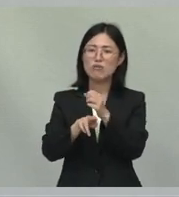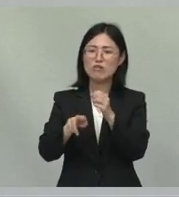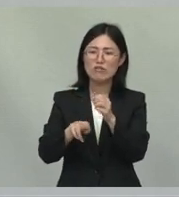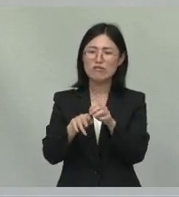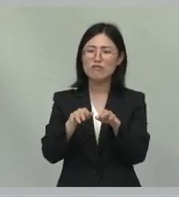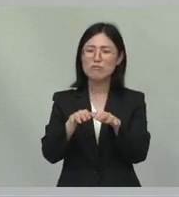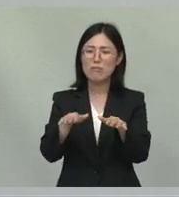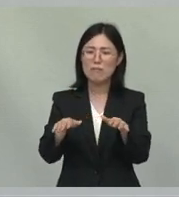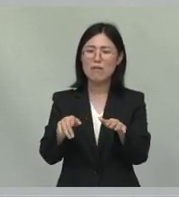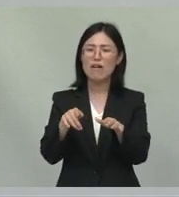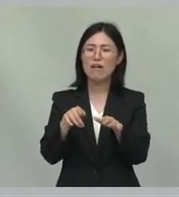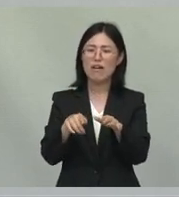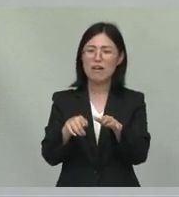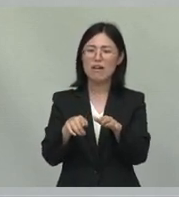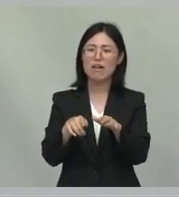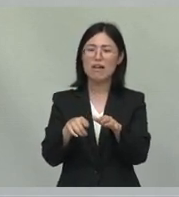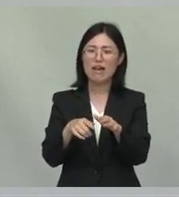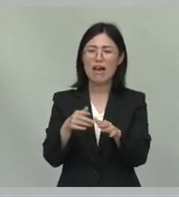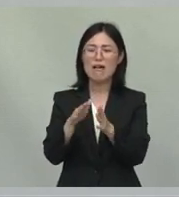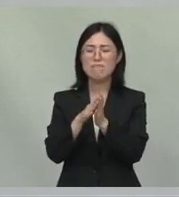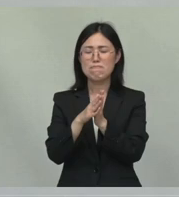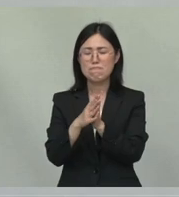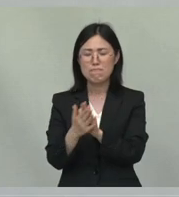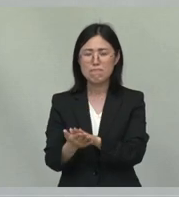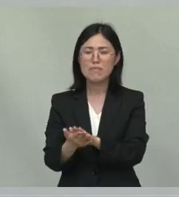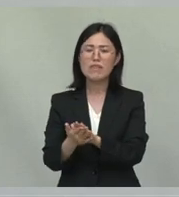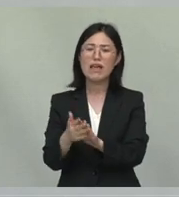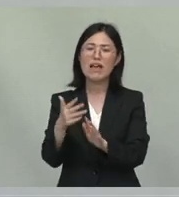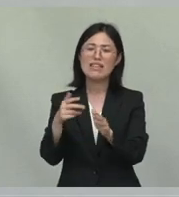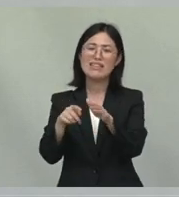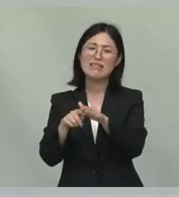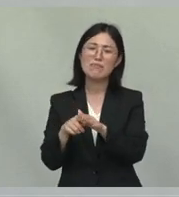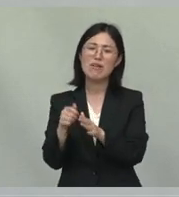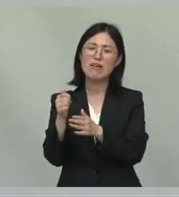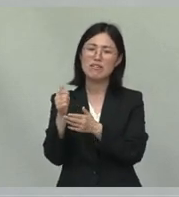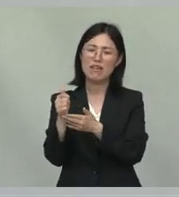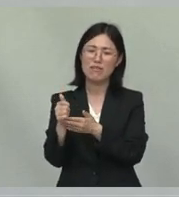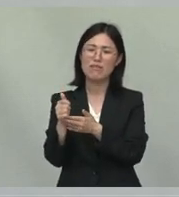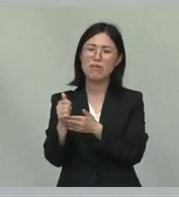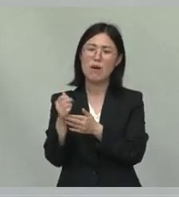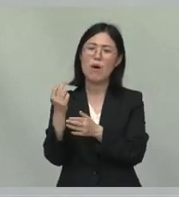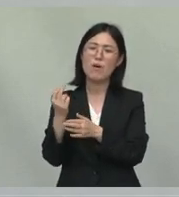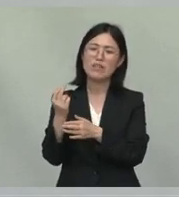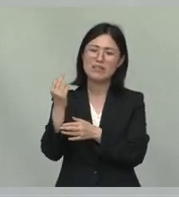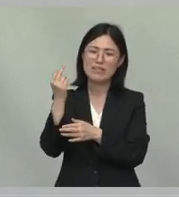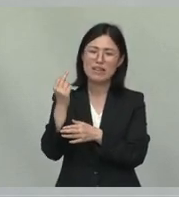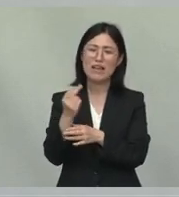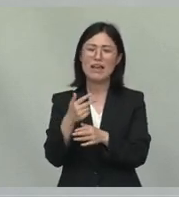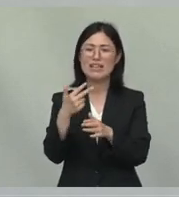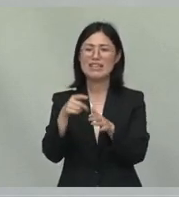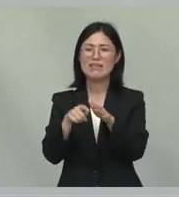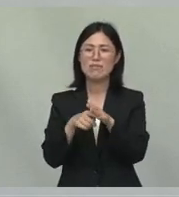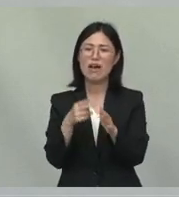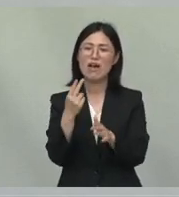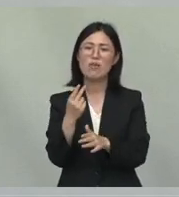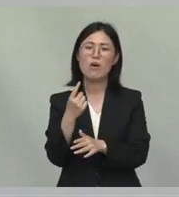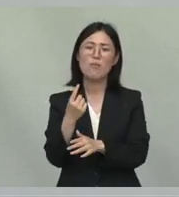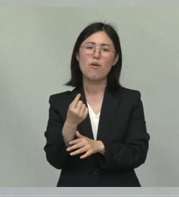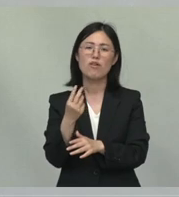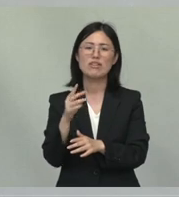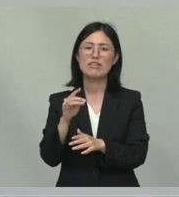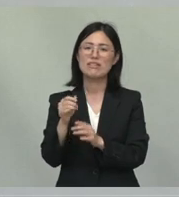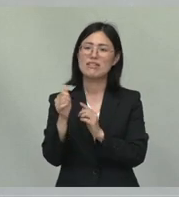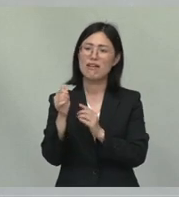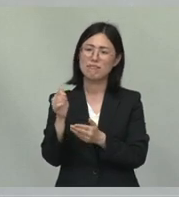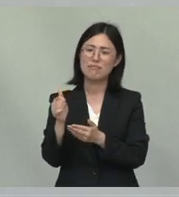逝された志村けんさんのお兄様である志村智之さんにも、第一走者